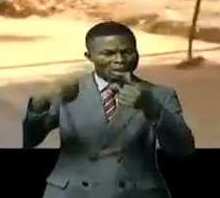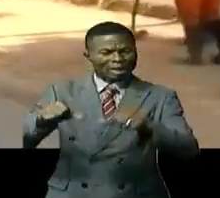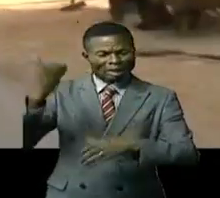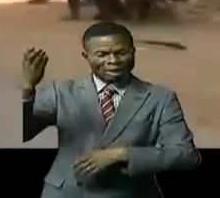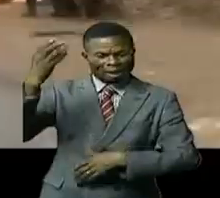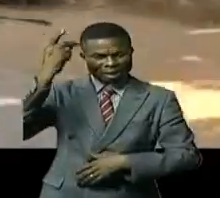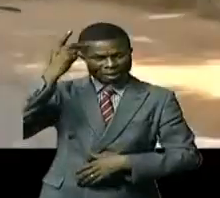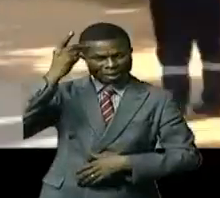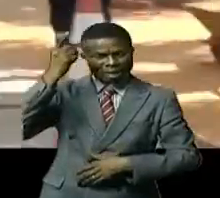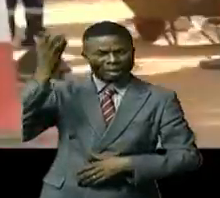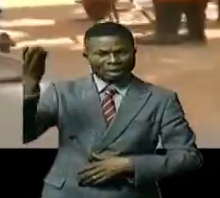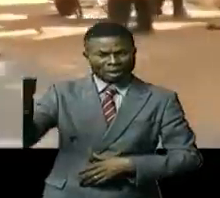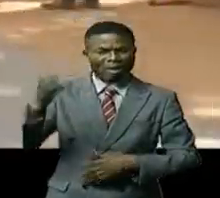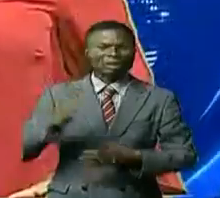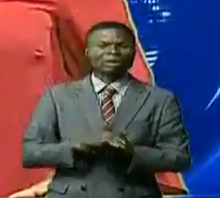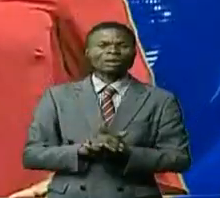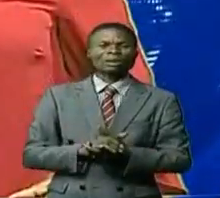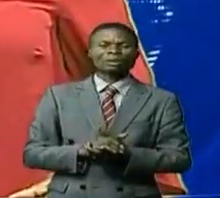souffle.